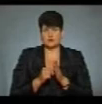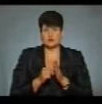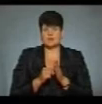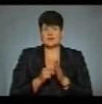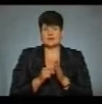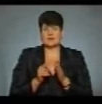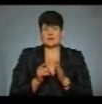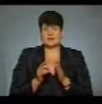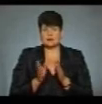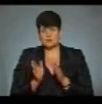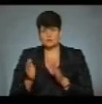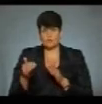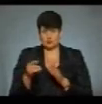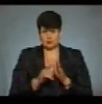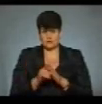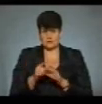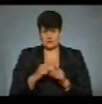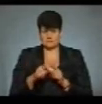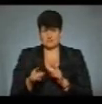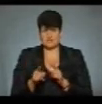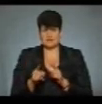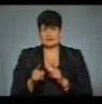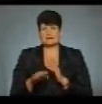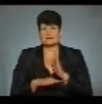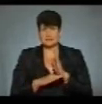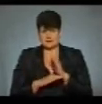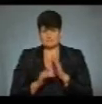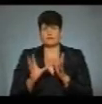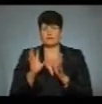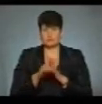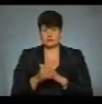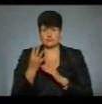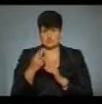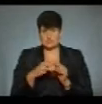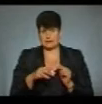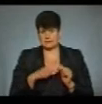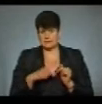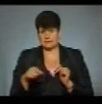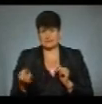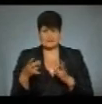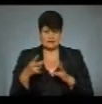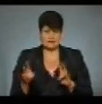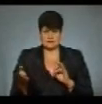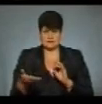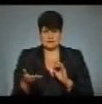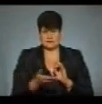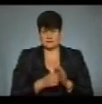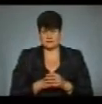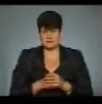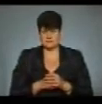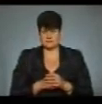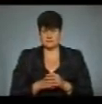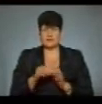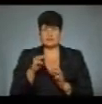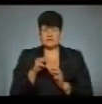почати трошки раніше. І дерева вписуються в 4-метрову зону, і не треба буде підрізати коріння.